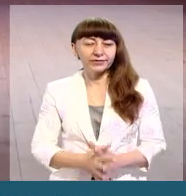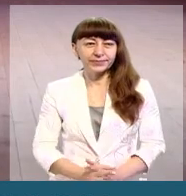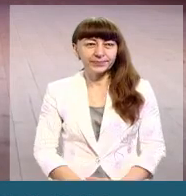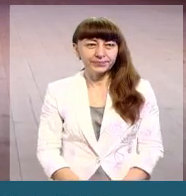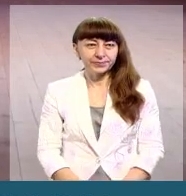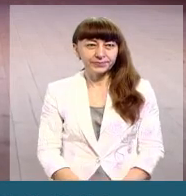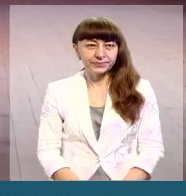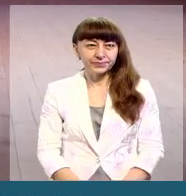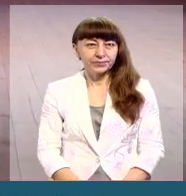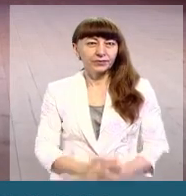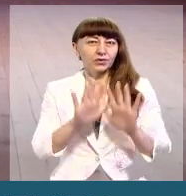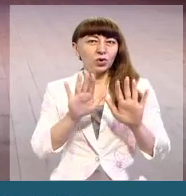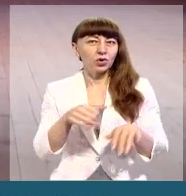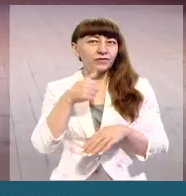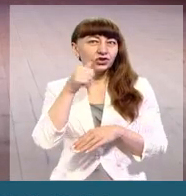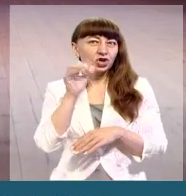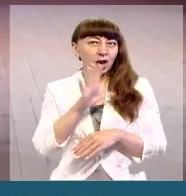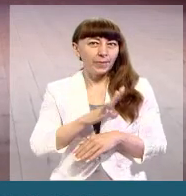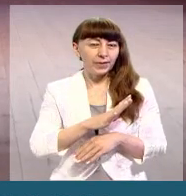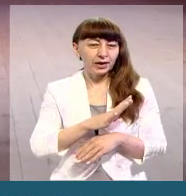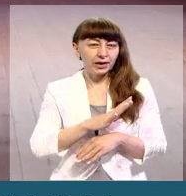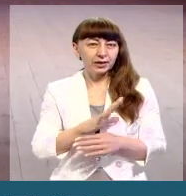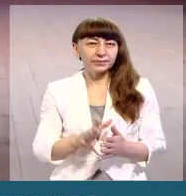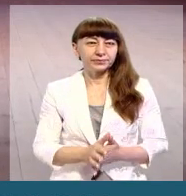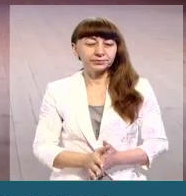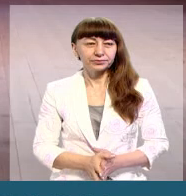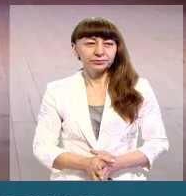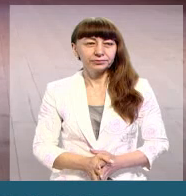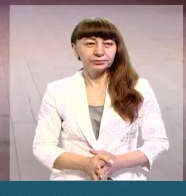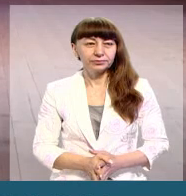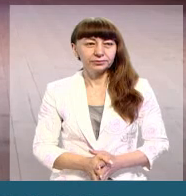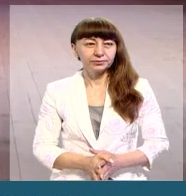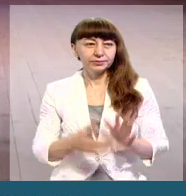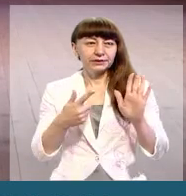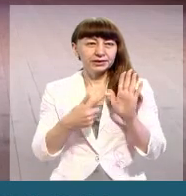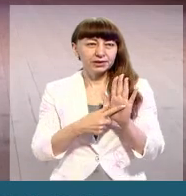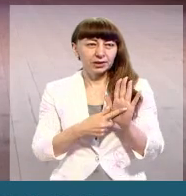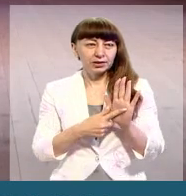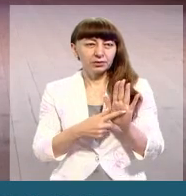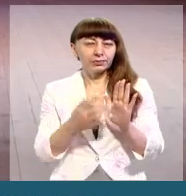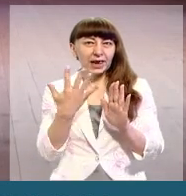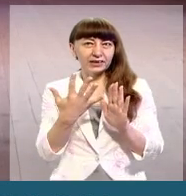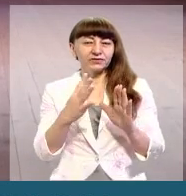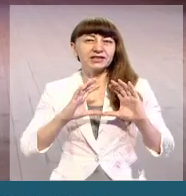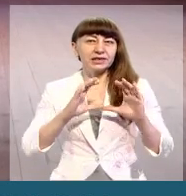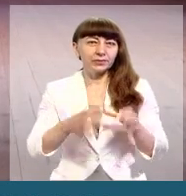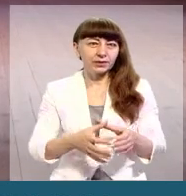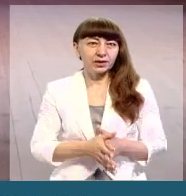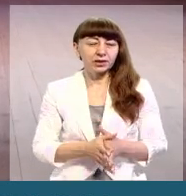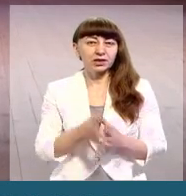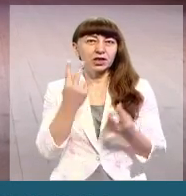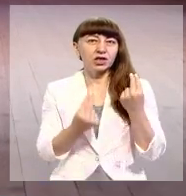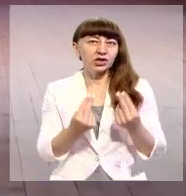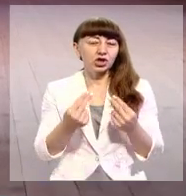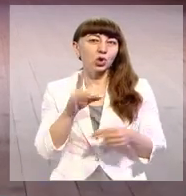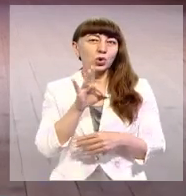көшпенділер халықаралық, әлемдік көшпенділер ойындар өтті. Әлемнің 90 елінен, 89